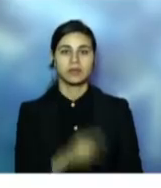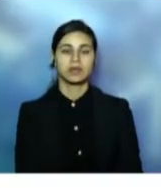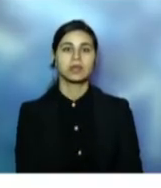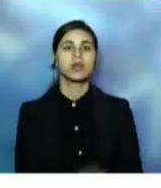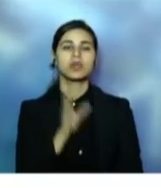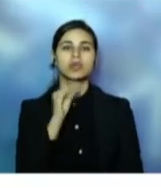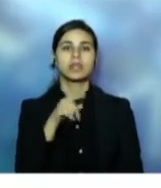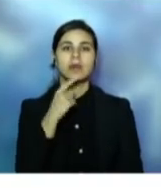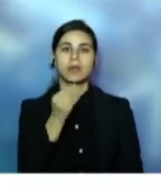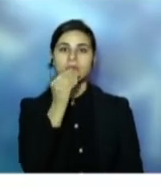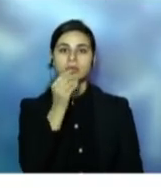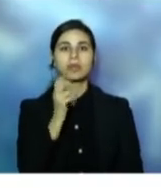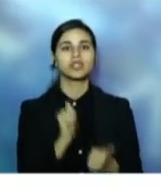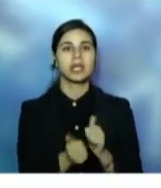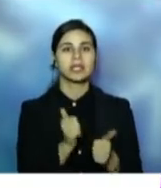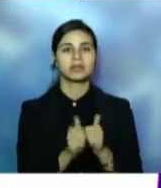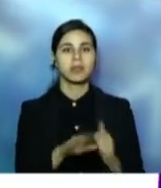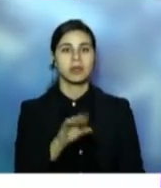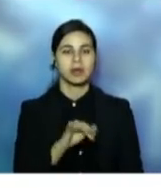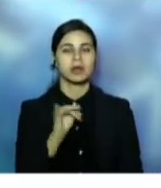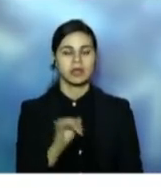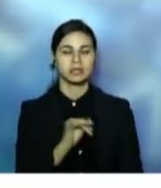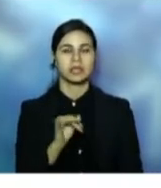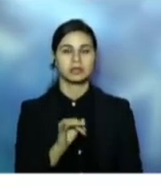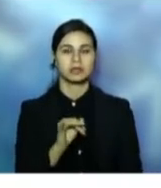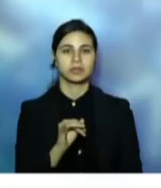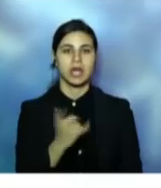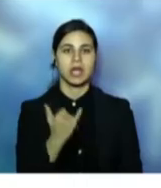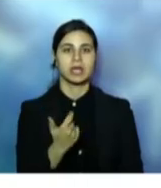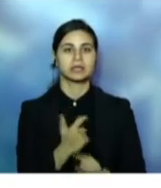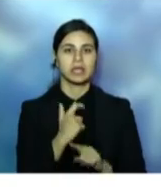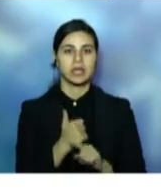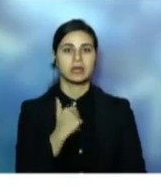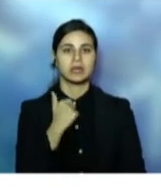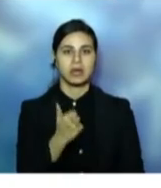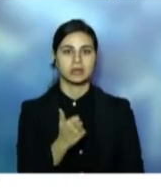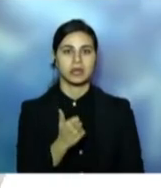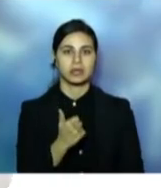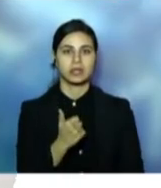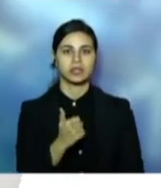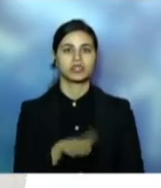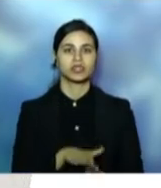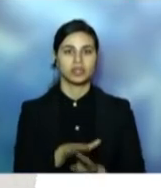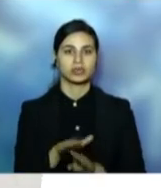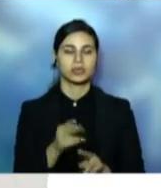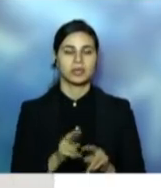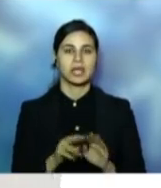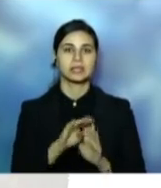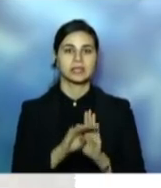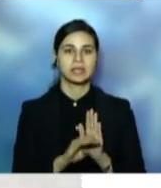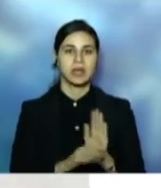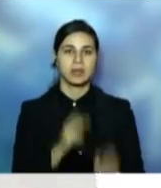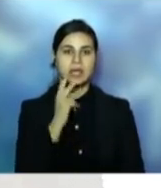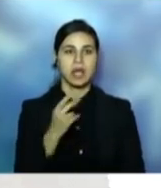ვლაპარაკობთ პროდუქტების ჩანაცვლებას, მაყურებელს ექნება საშუალება ახლა ძალიან კარგად შესრულებული ეს სქემა